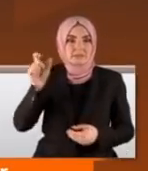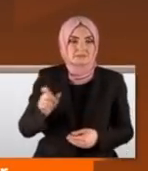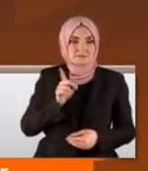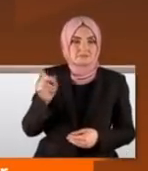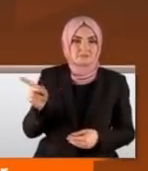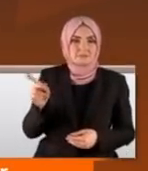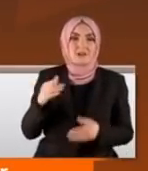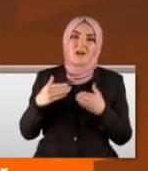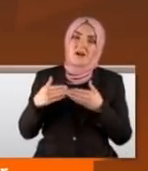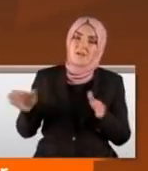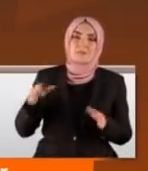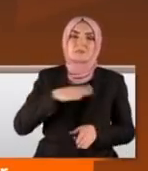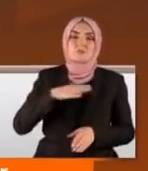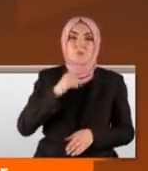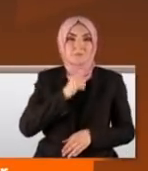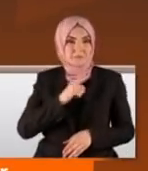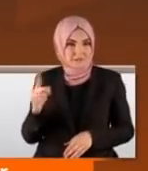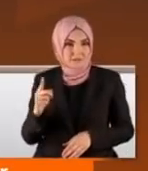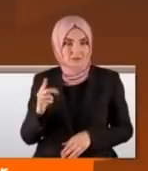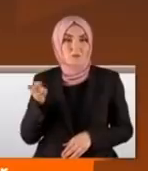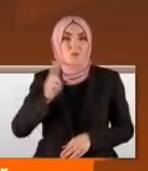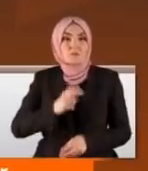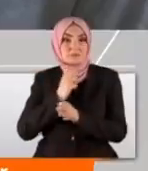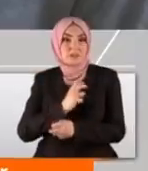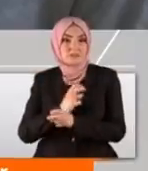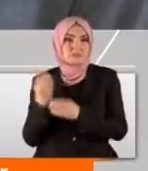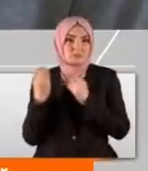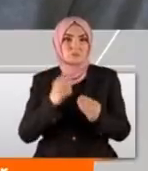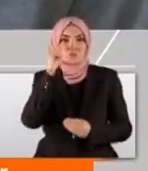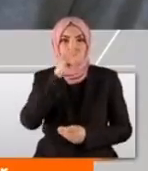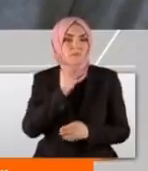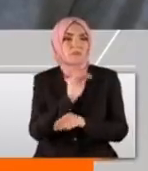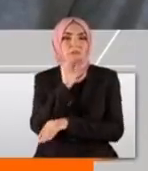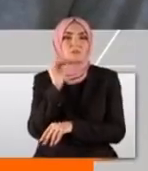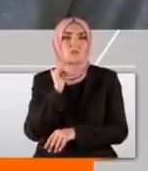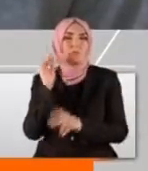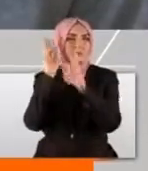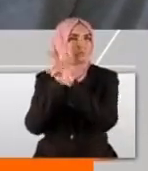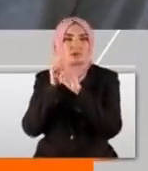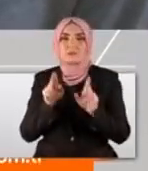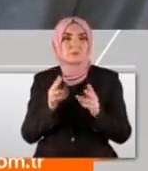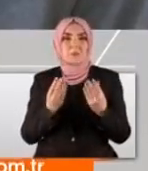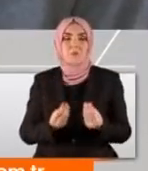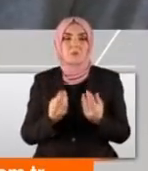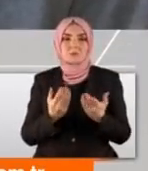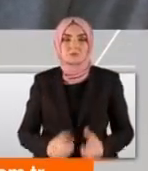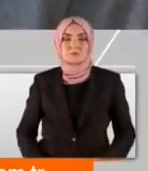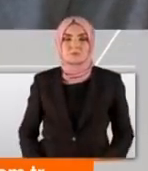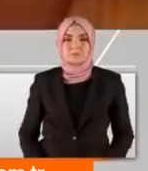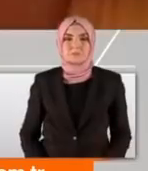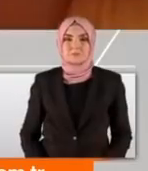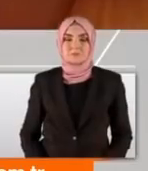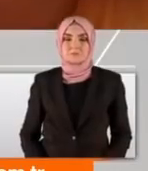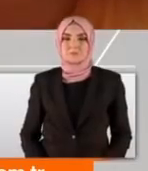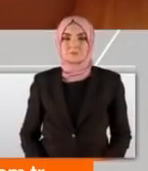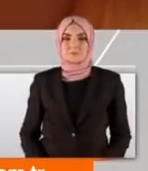istediğini söyledi. Ölüm tehditleri yüzünden hayatı kabusa döndü. Benim resimlerimle beni tehdit ediyor. Ben bu adamdan kurtulmak istiyorum.